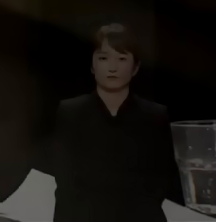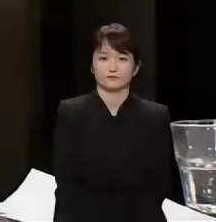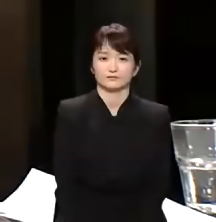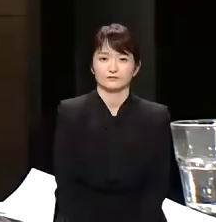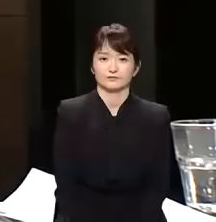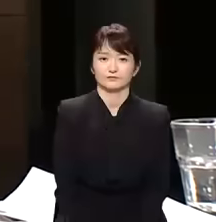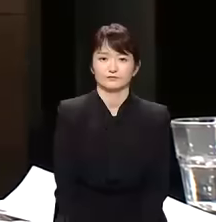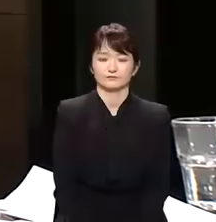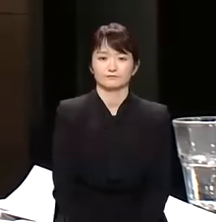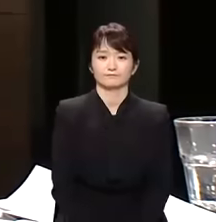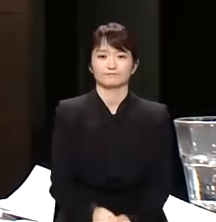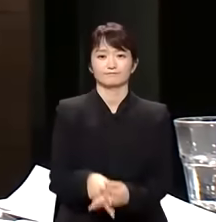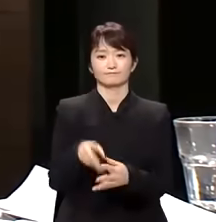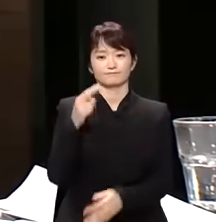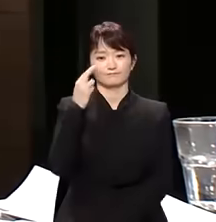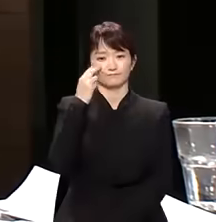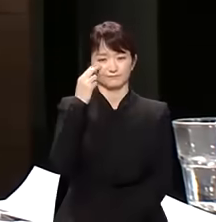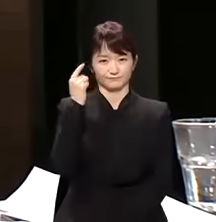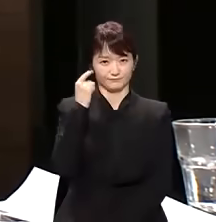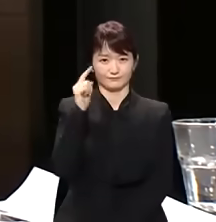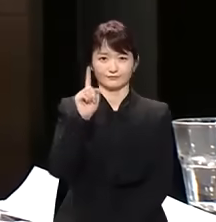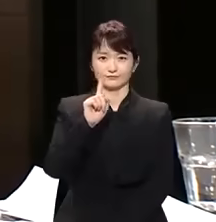이어갑니다 미국으로